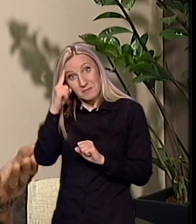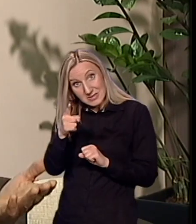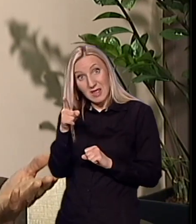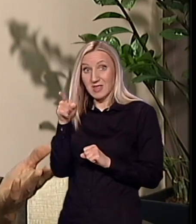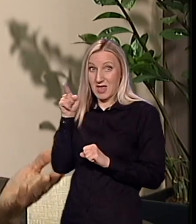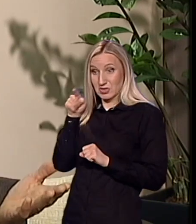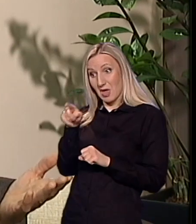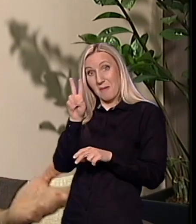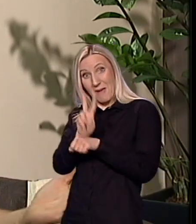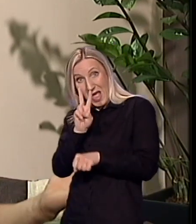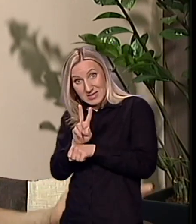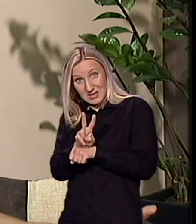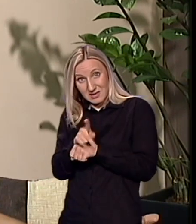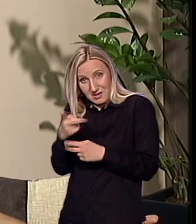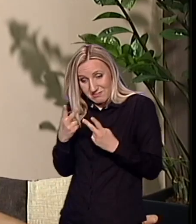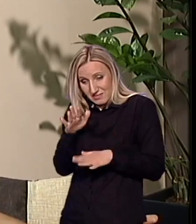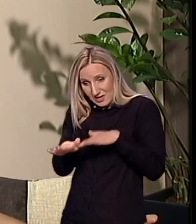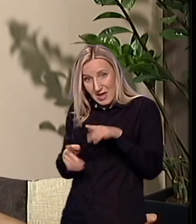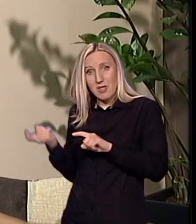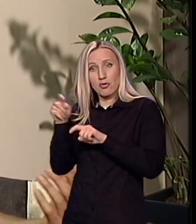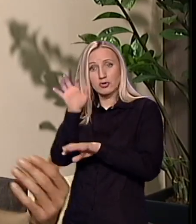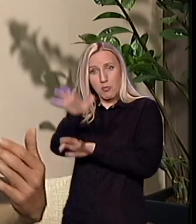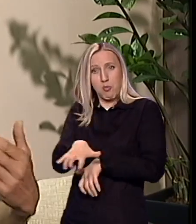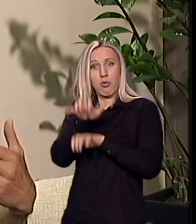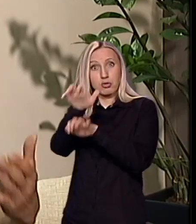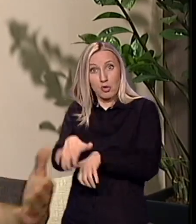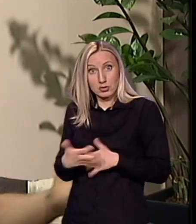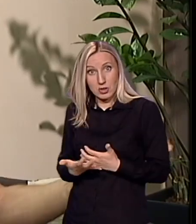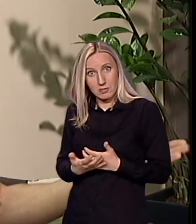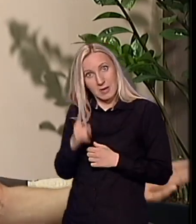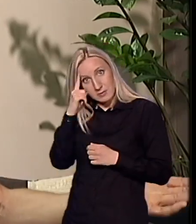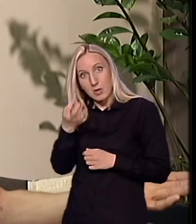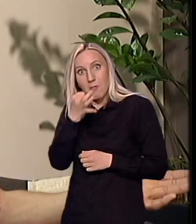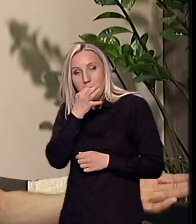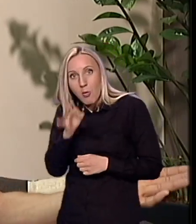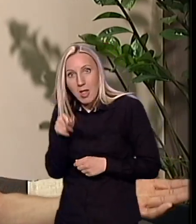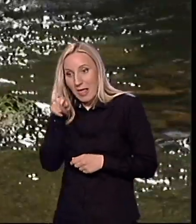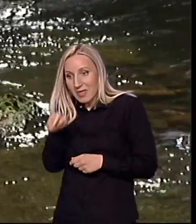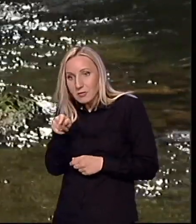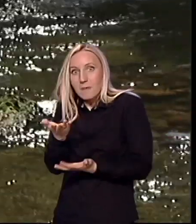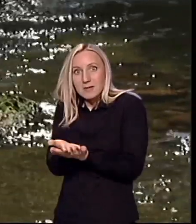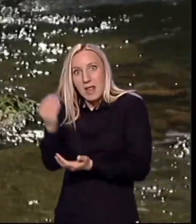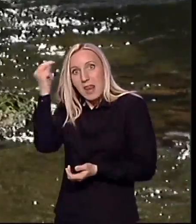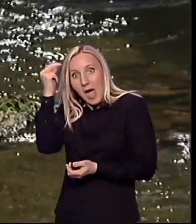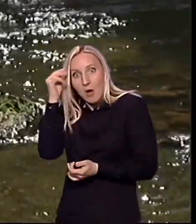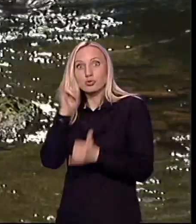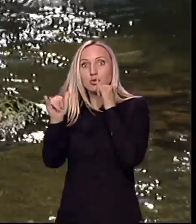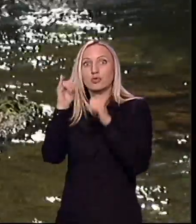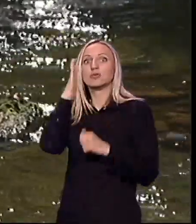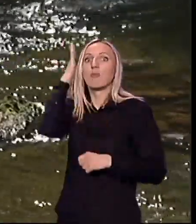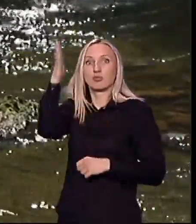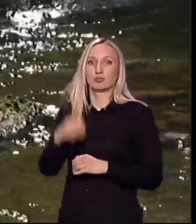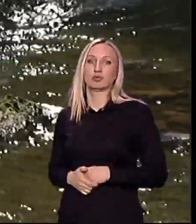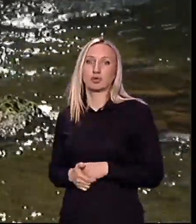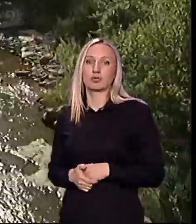paziti na paleontološke tragove kad uđe gredelom i buldožerom? Zar mislite da nije bolje da na tome neko bazira naučni turizam u budućnosti,